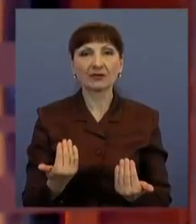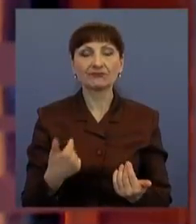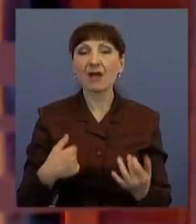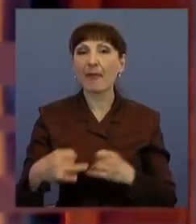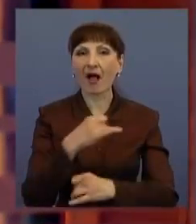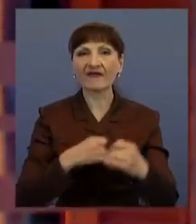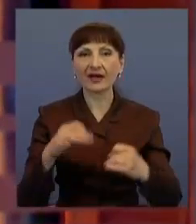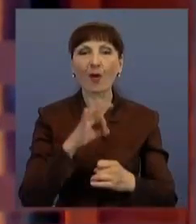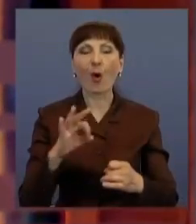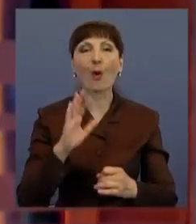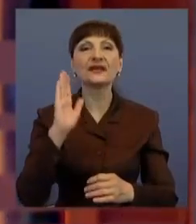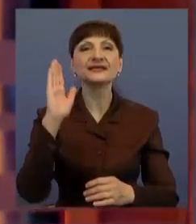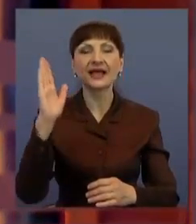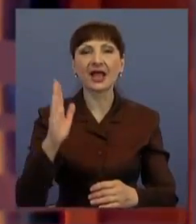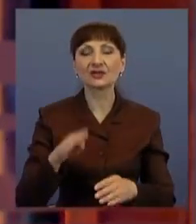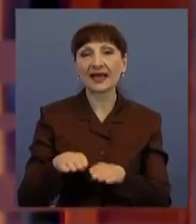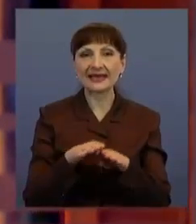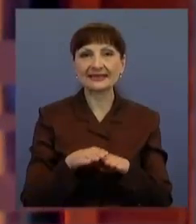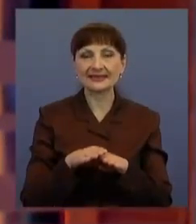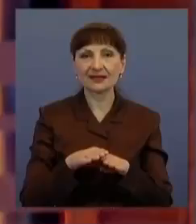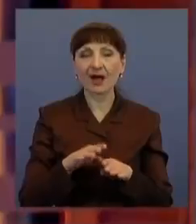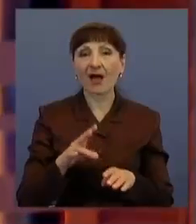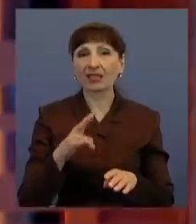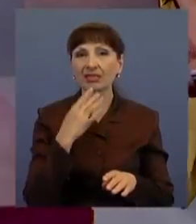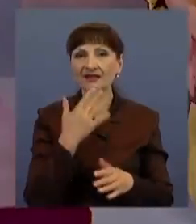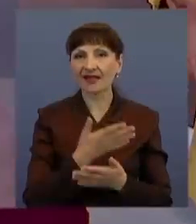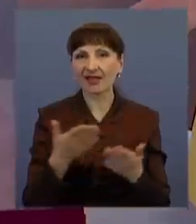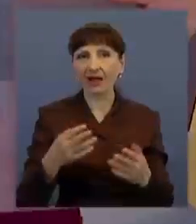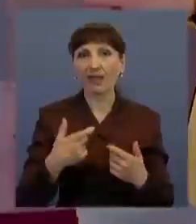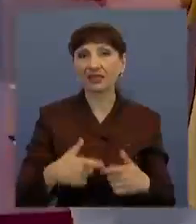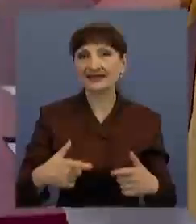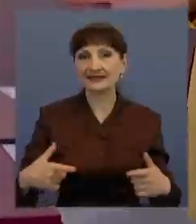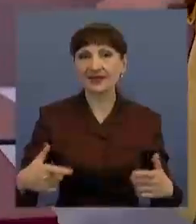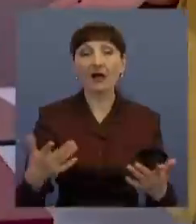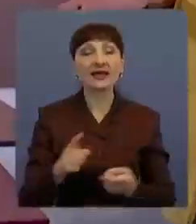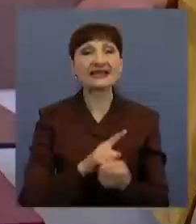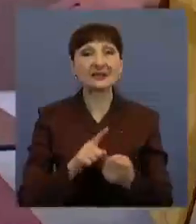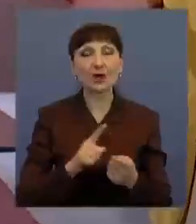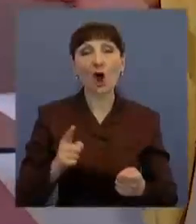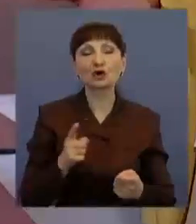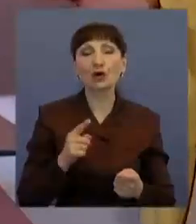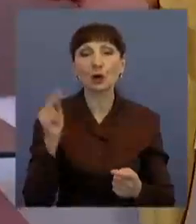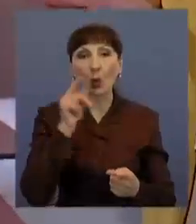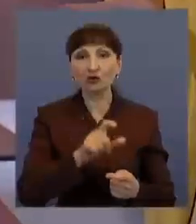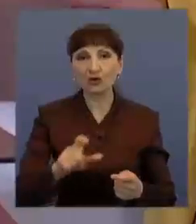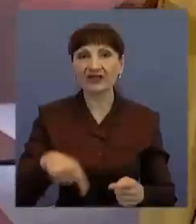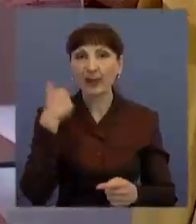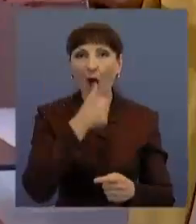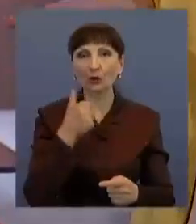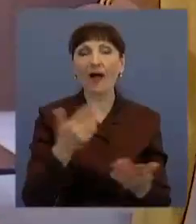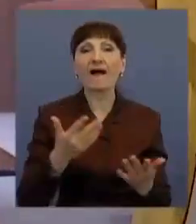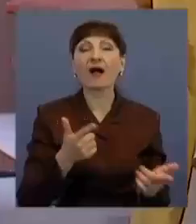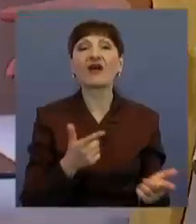мы поговорим о предстоящем едином национальном тестировании. Какие изменения ожидают учеников в этом году и